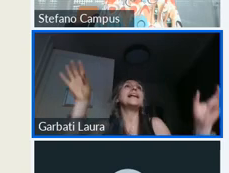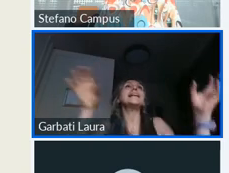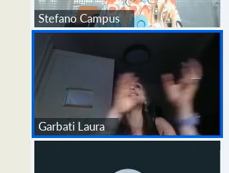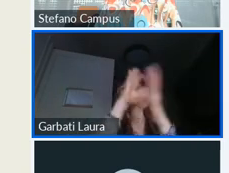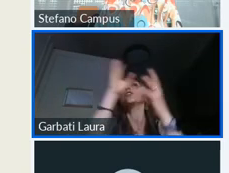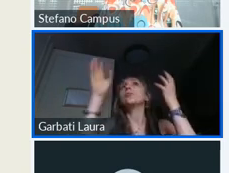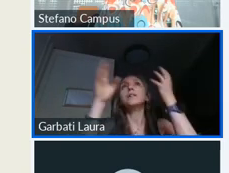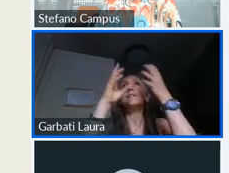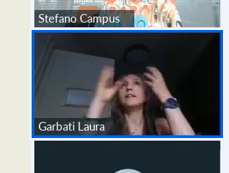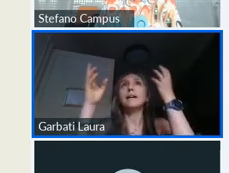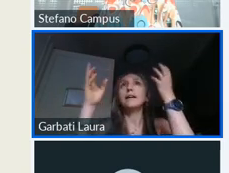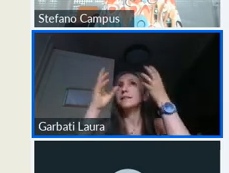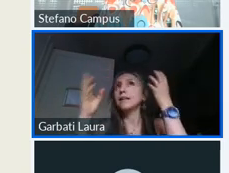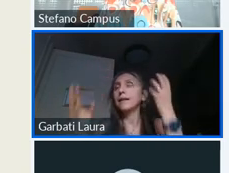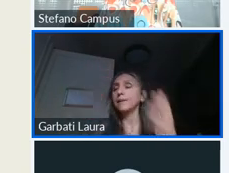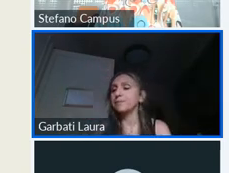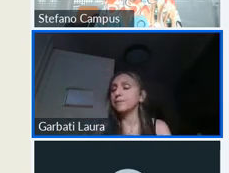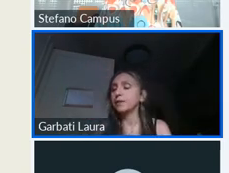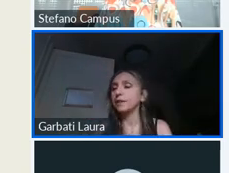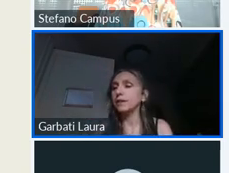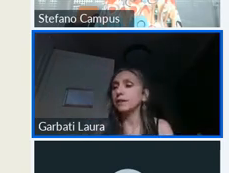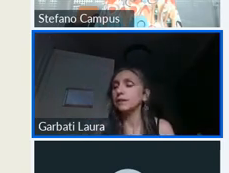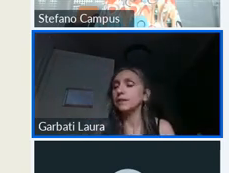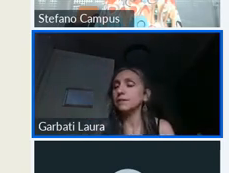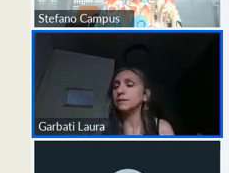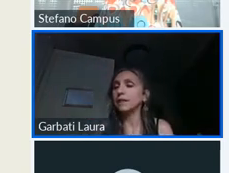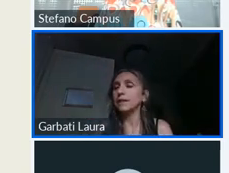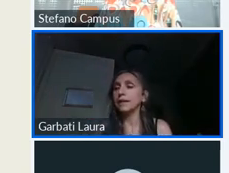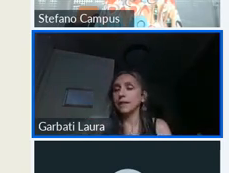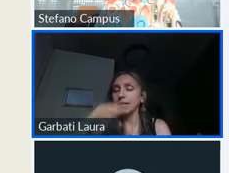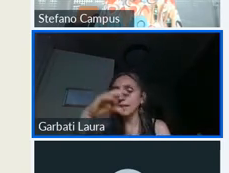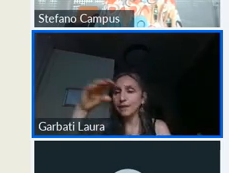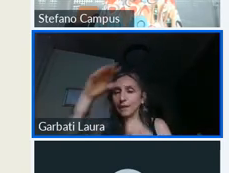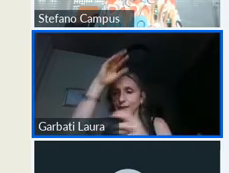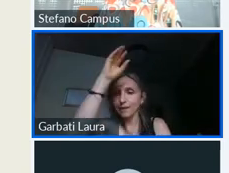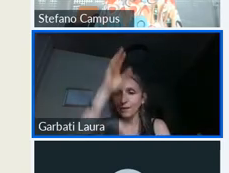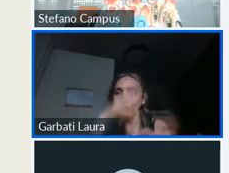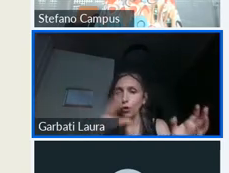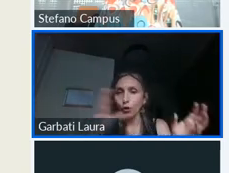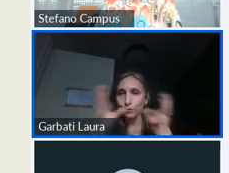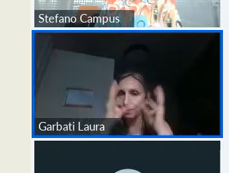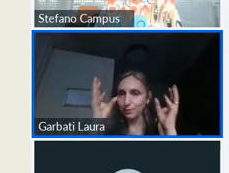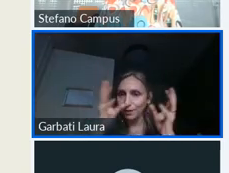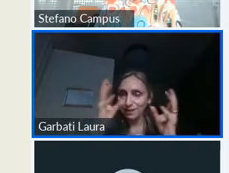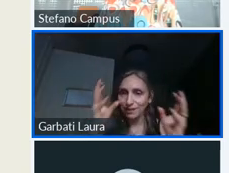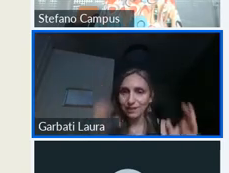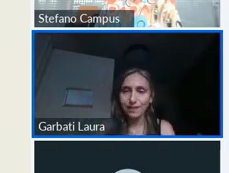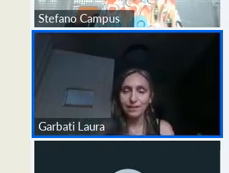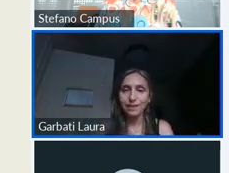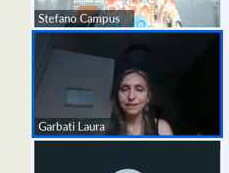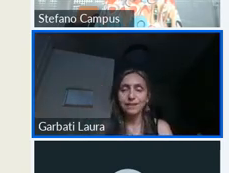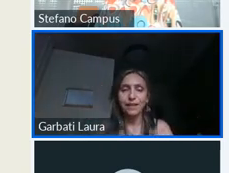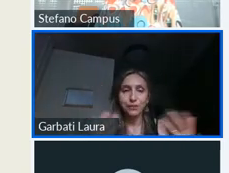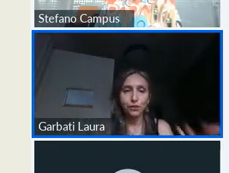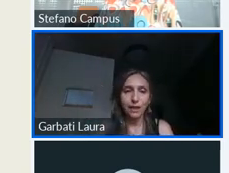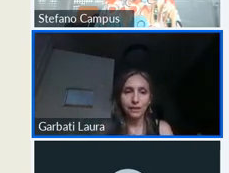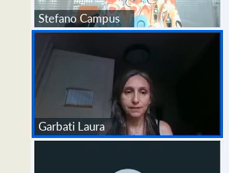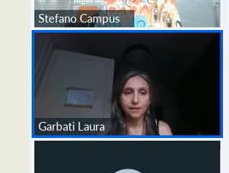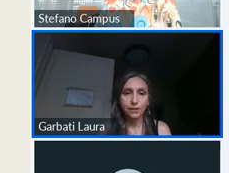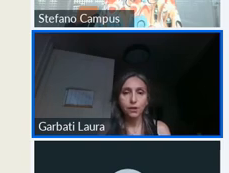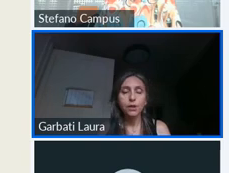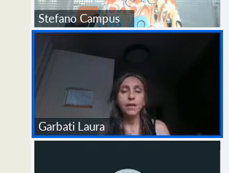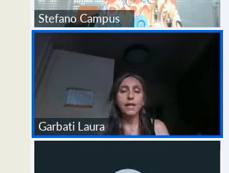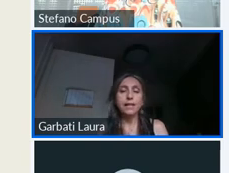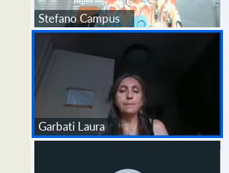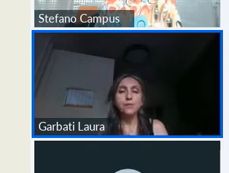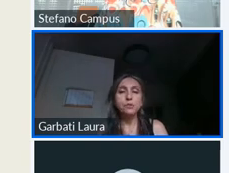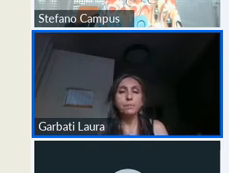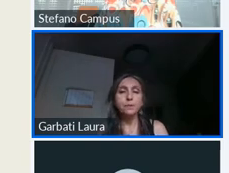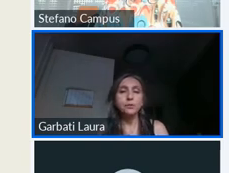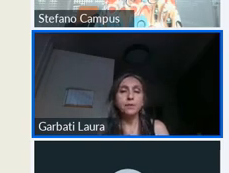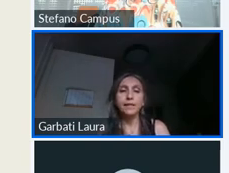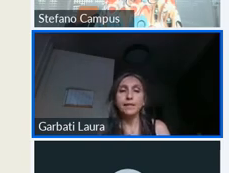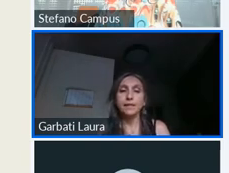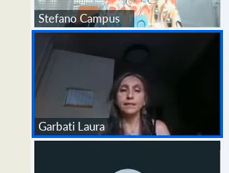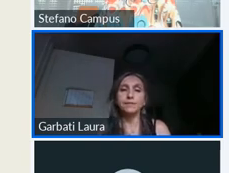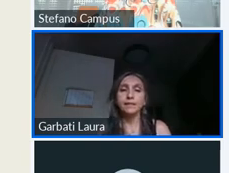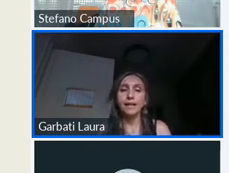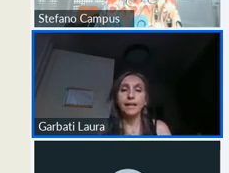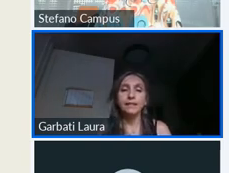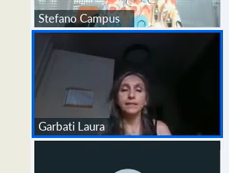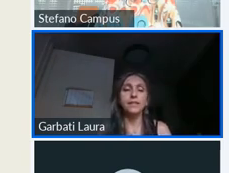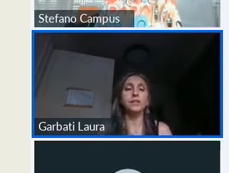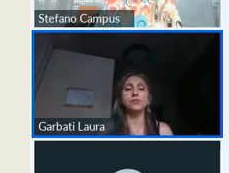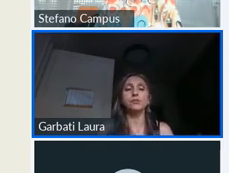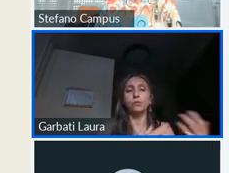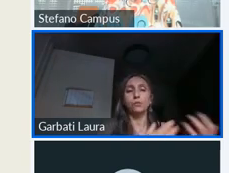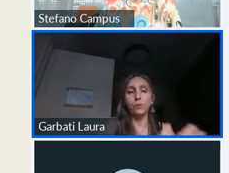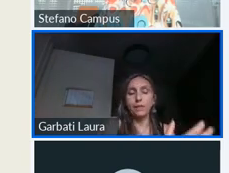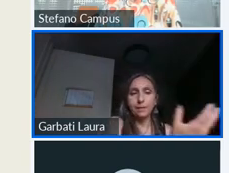le relazioni tra righe e colonne, per dire da ignorante, no? Il presupposto è la